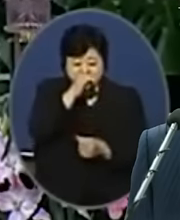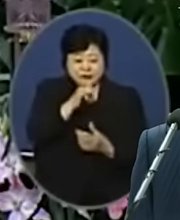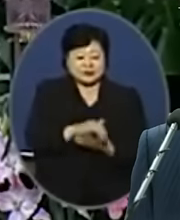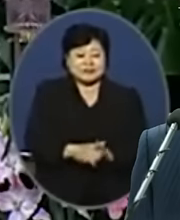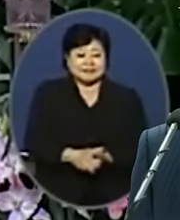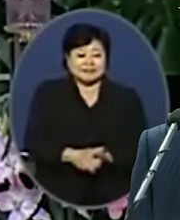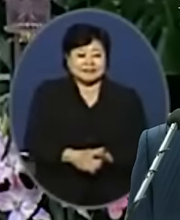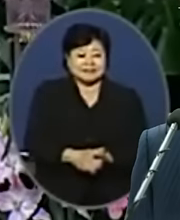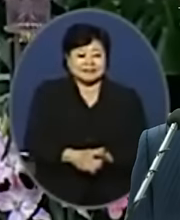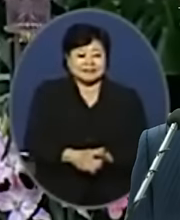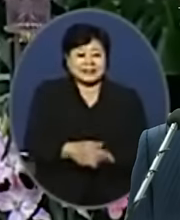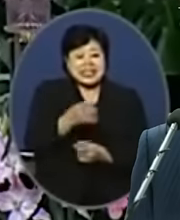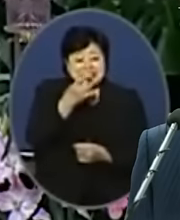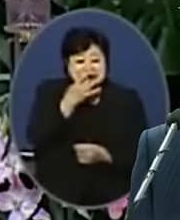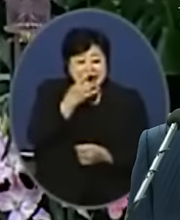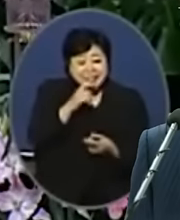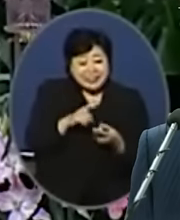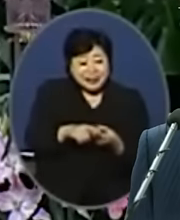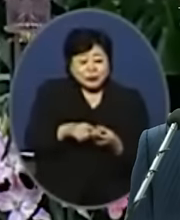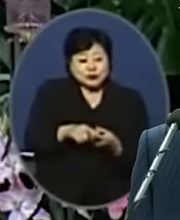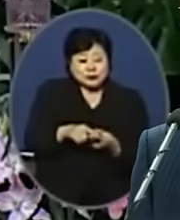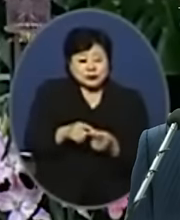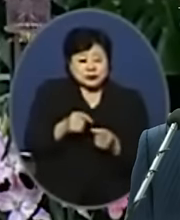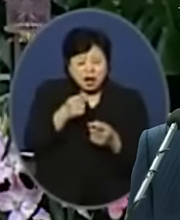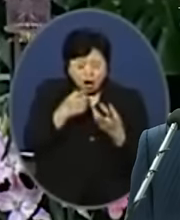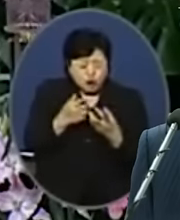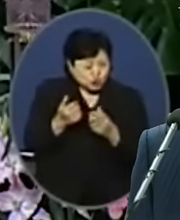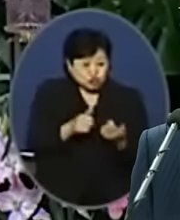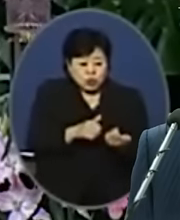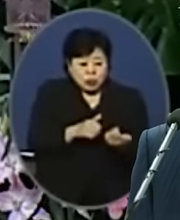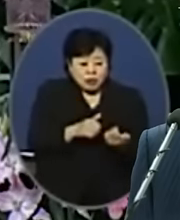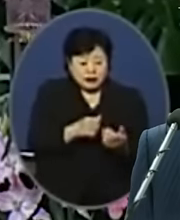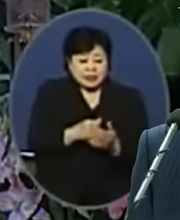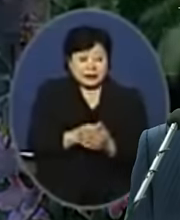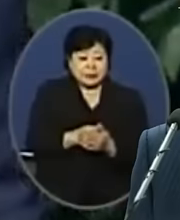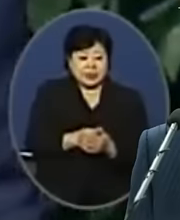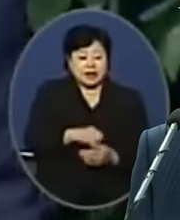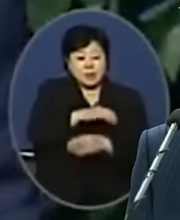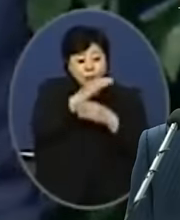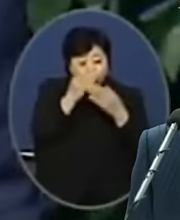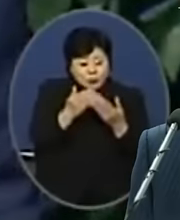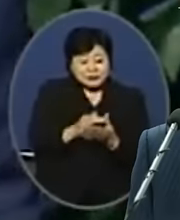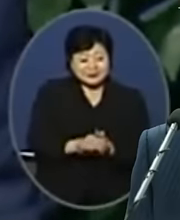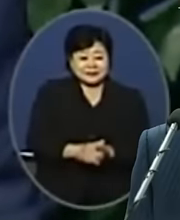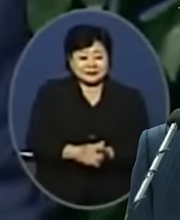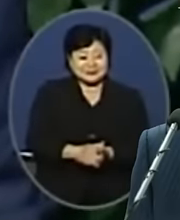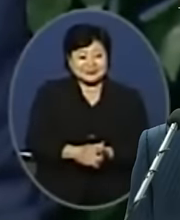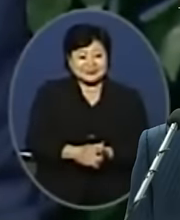잠재되어 있습니다. 씨앗 그대로 두면 얼어 죽어버립니다. 모든